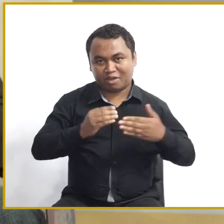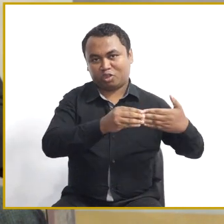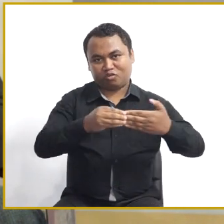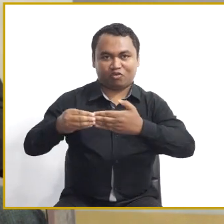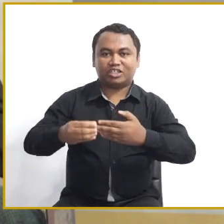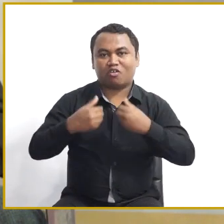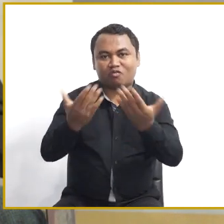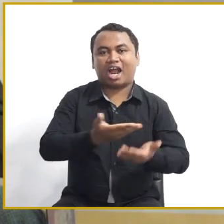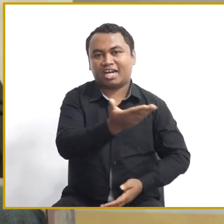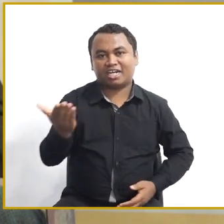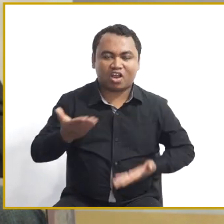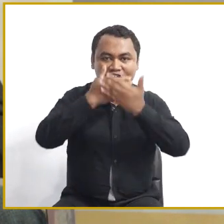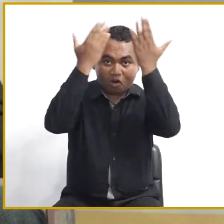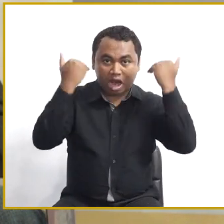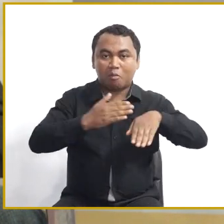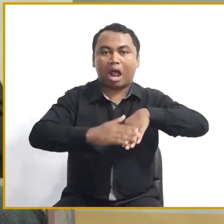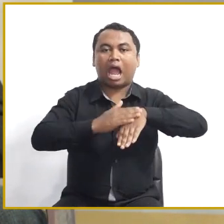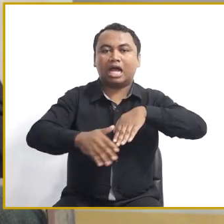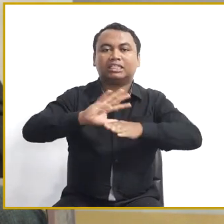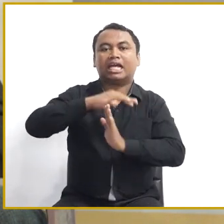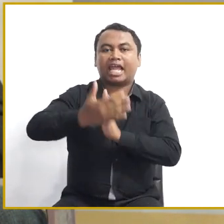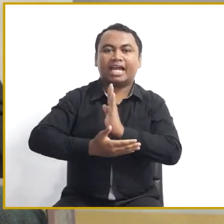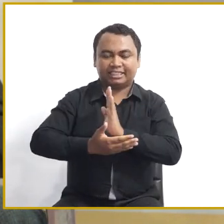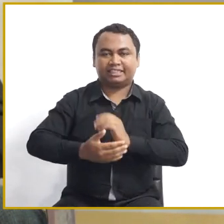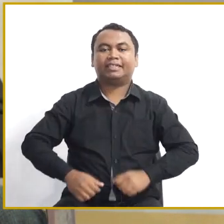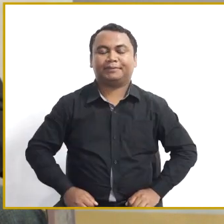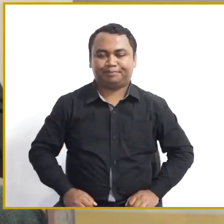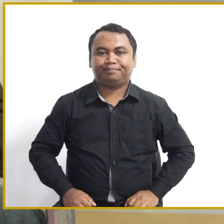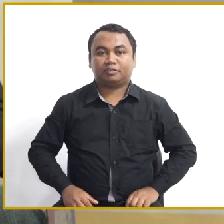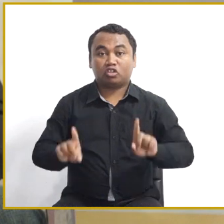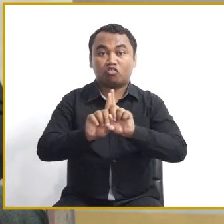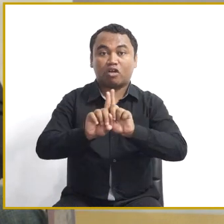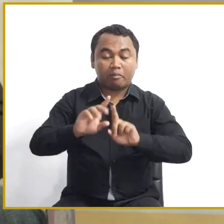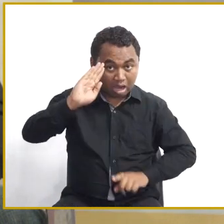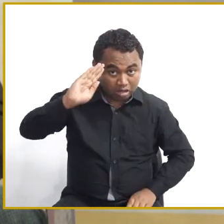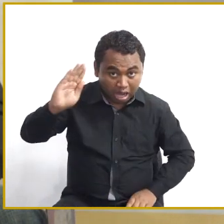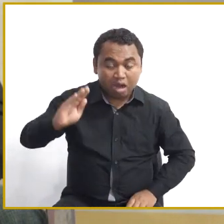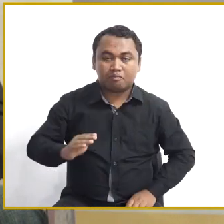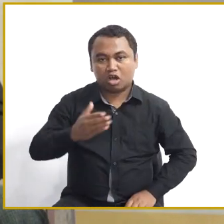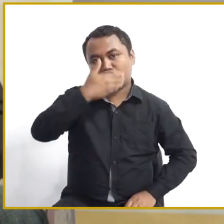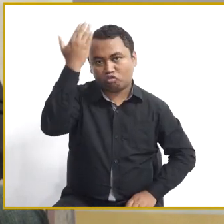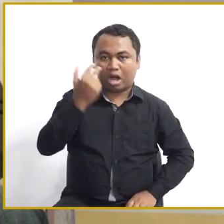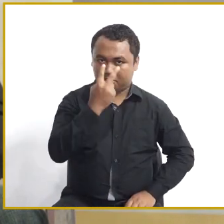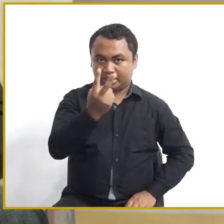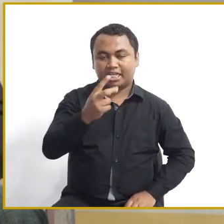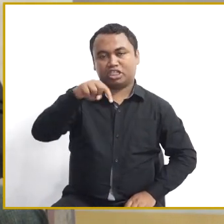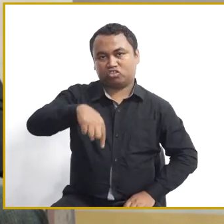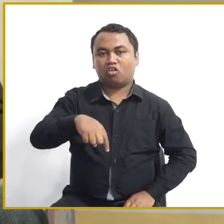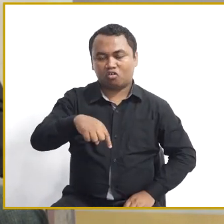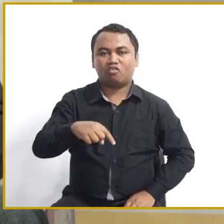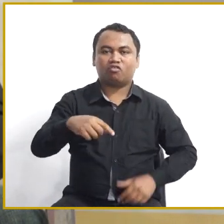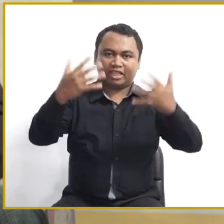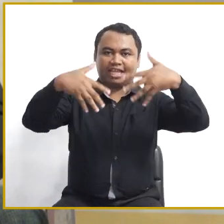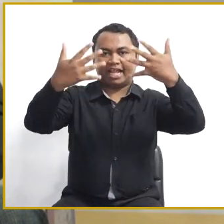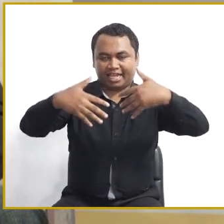ho an'ny vahoaka ary mamalagasy iray manontolo ny resaka ifanaovantsika eto, ary miarahaba ihany ko mpanaraka an'izao fandaharana izao sy